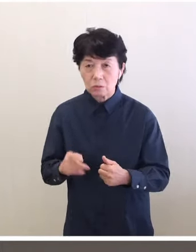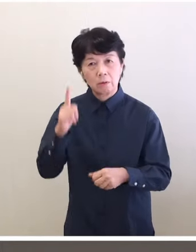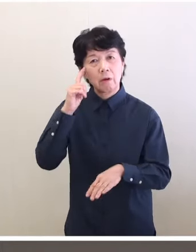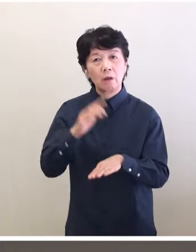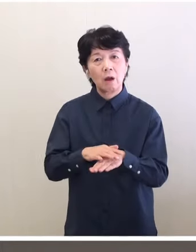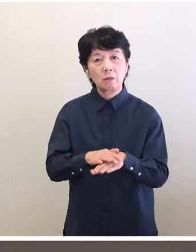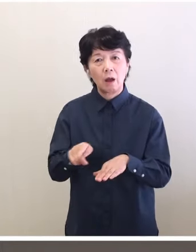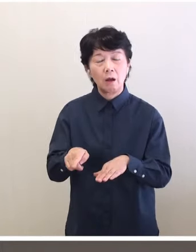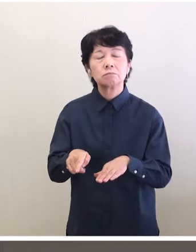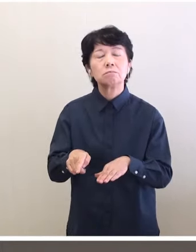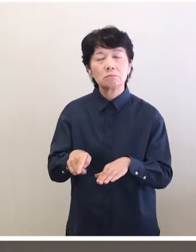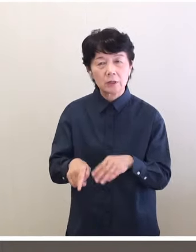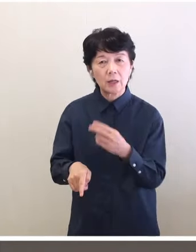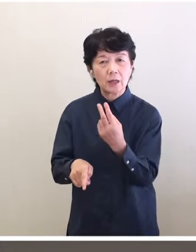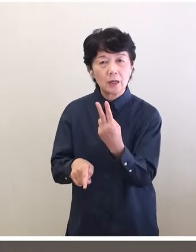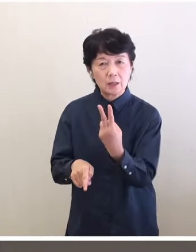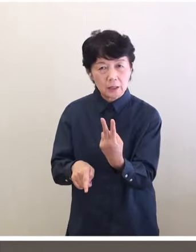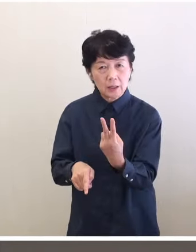から